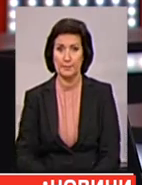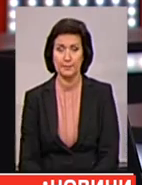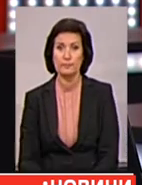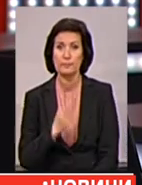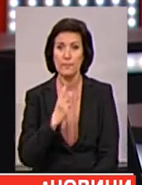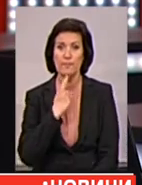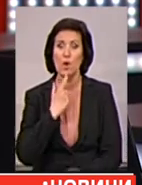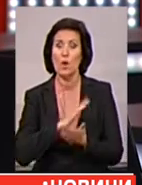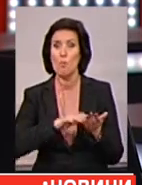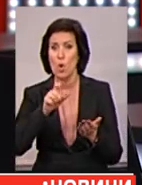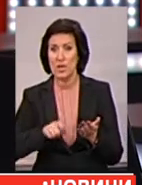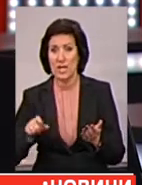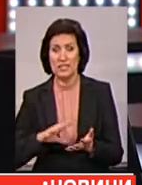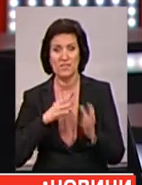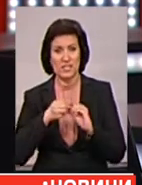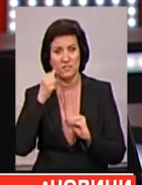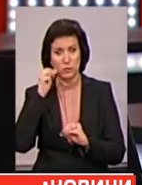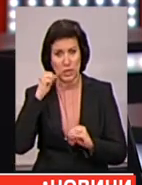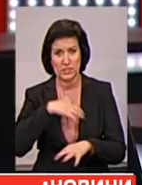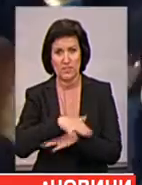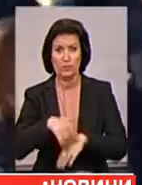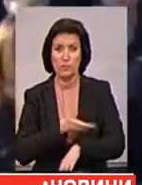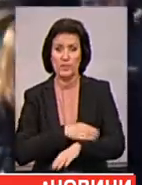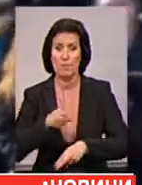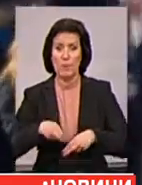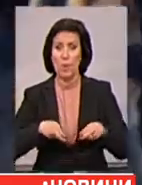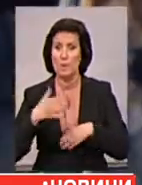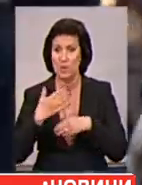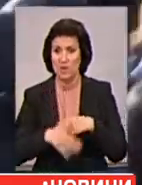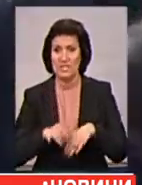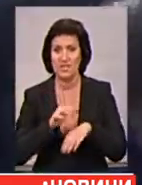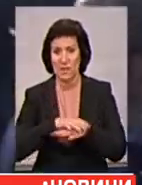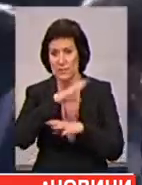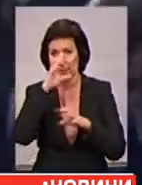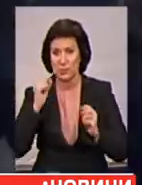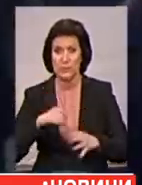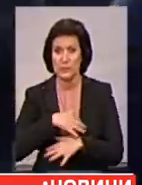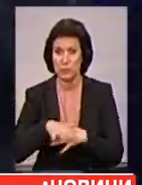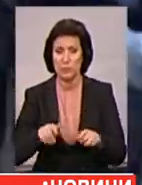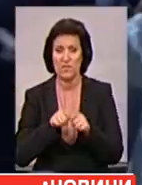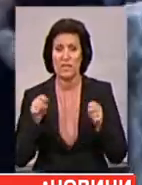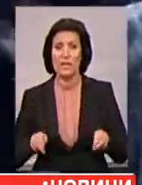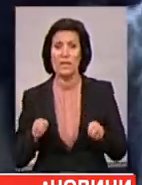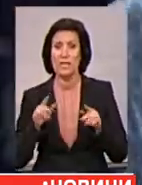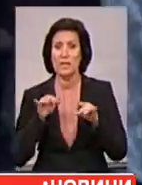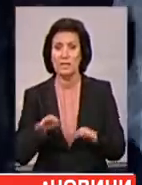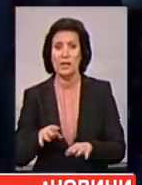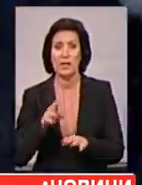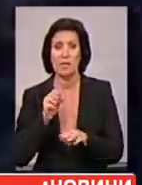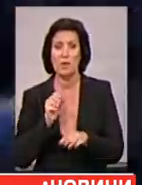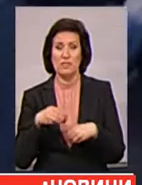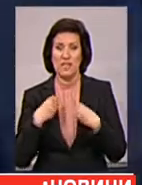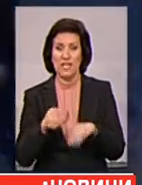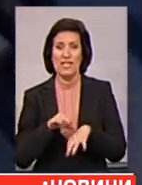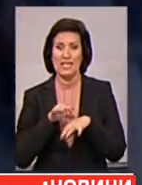Двох поранених унаслідок вчорашніх заворушень у Полтаві прооперували. За фактом нічних сутичок відкрили кримінальні справи. Йдеться про завдання